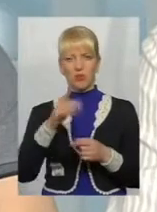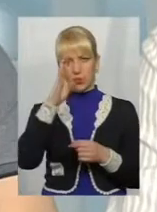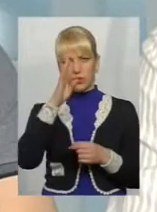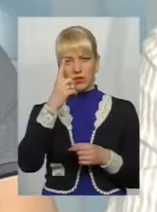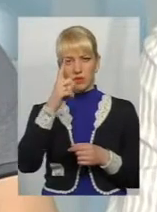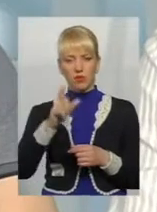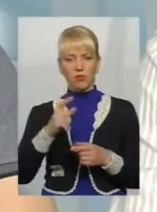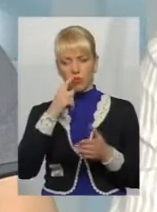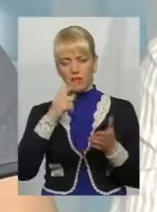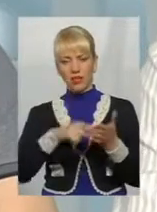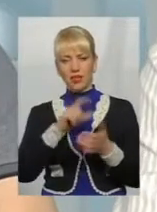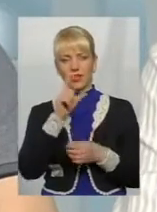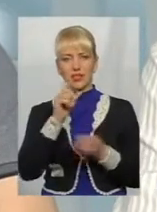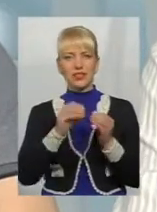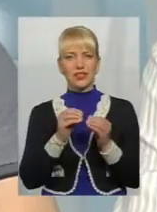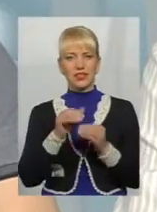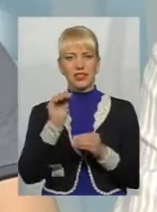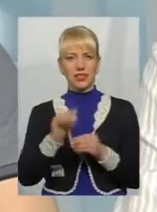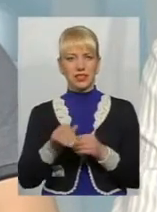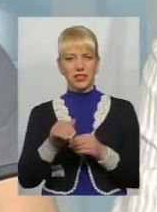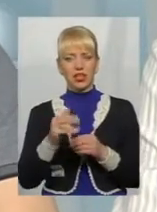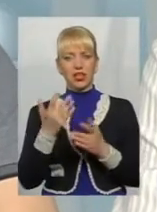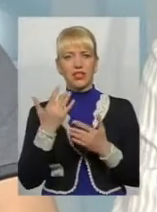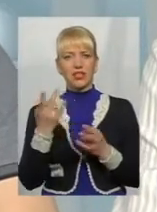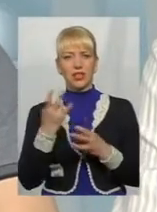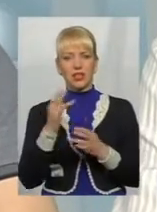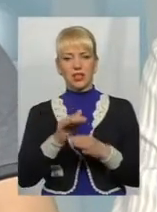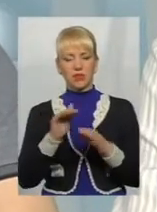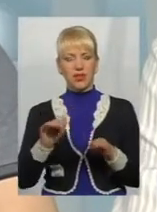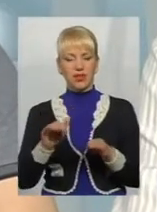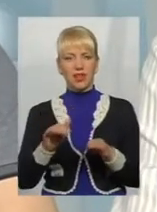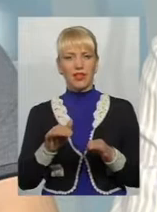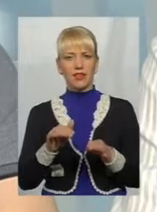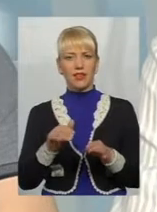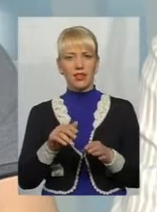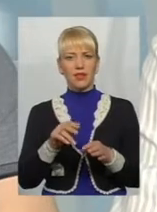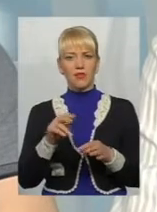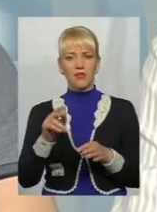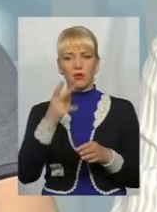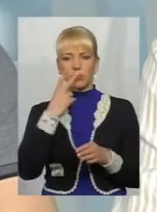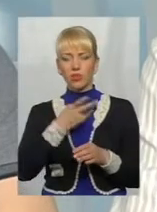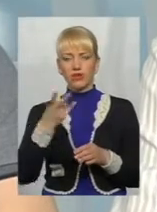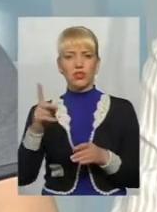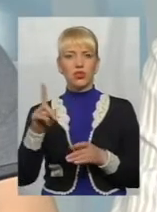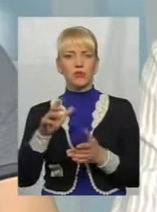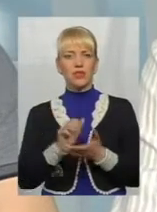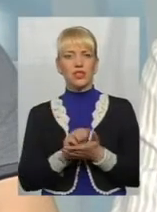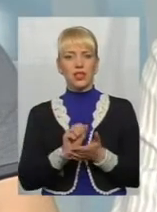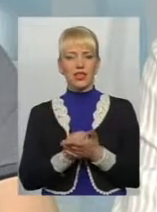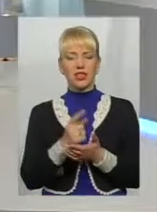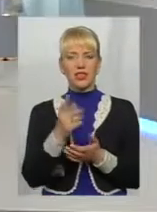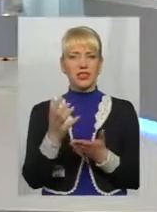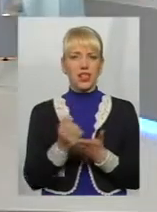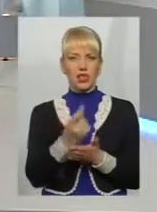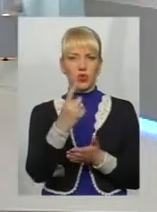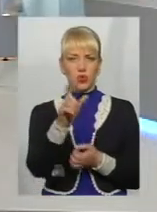10 тисяч. Розумієте, скільки треба дітей привлекти для заняття масової масовим спортом для того, щоб